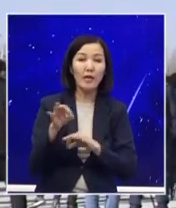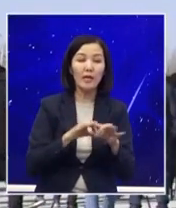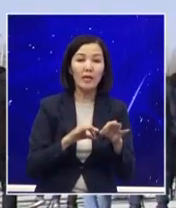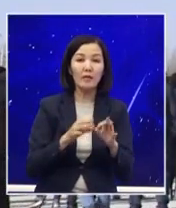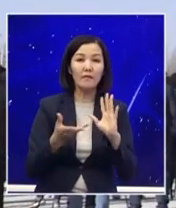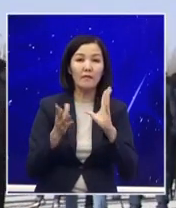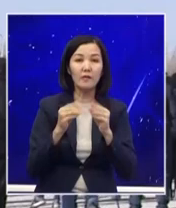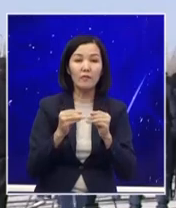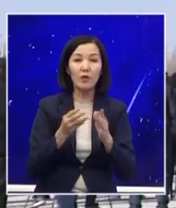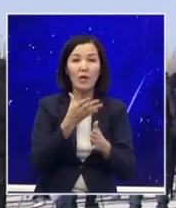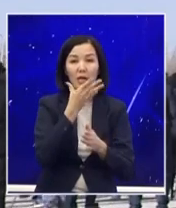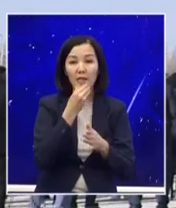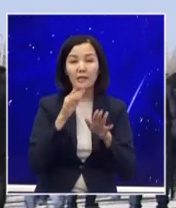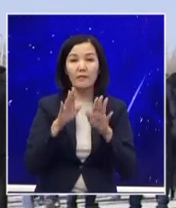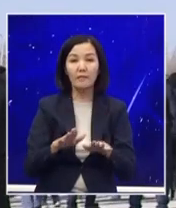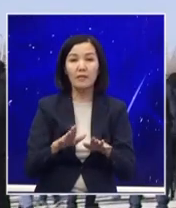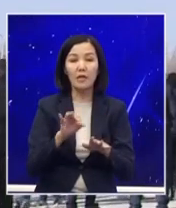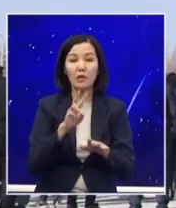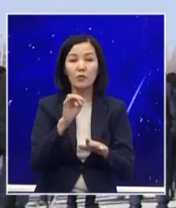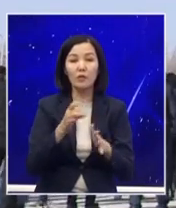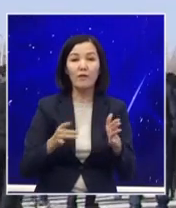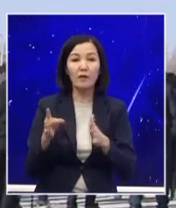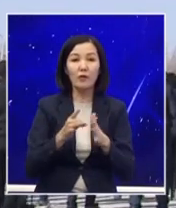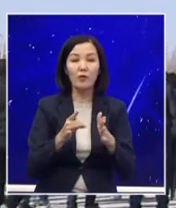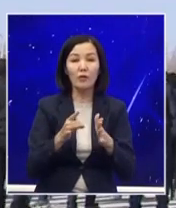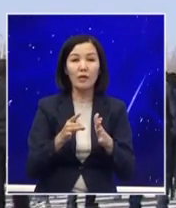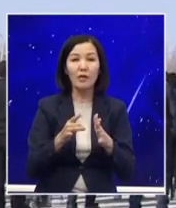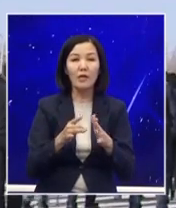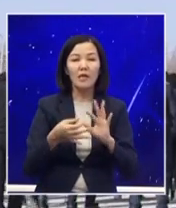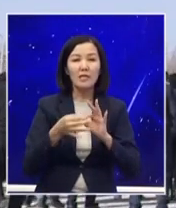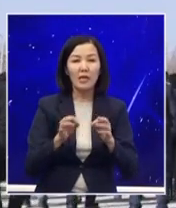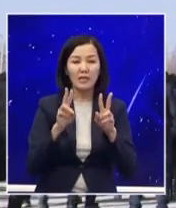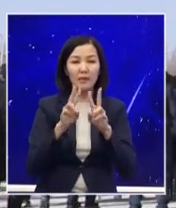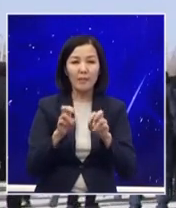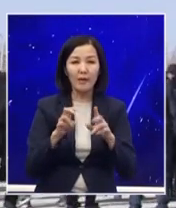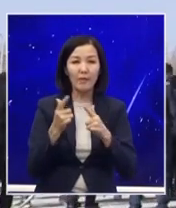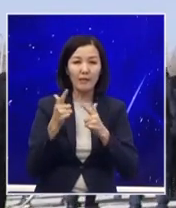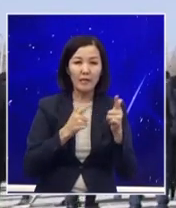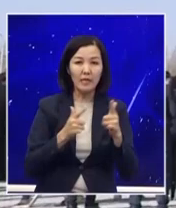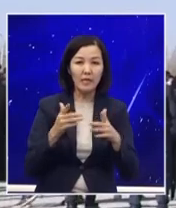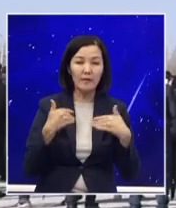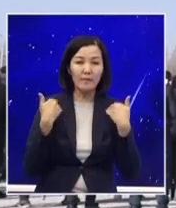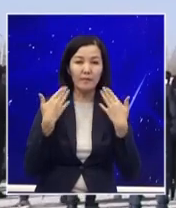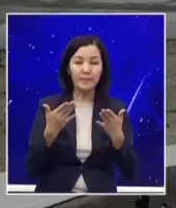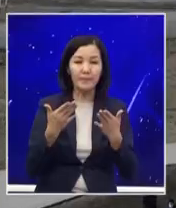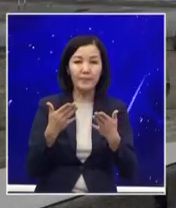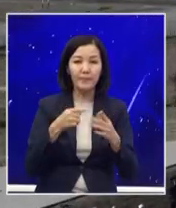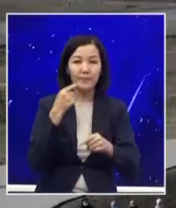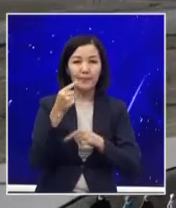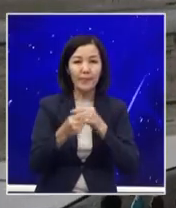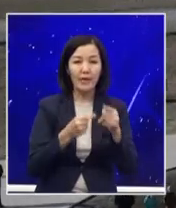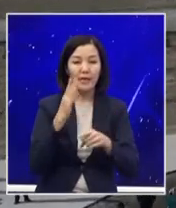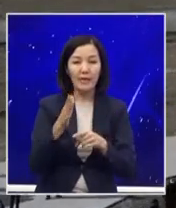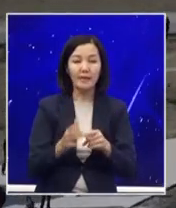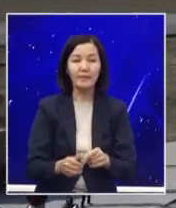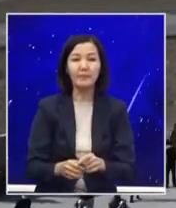красуется на самом видном месте села Жанцугуров Аксузского района. Мы прорабатывали каждую деталь, чтобы максимально передать значимость великого предка. Борибай